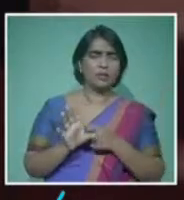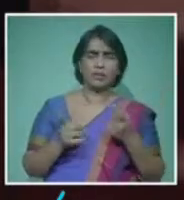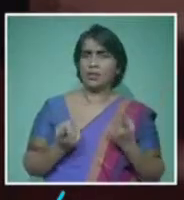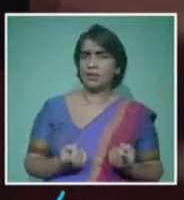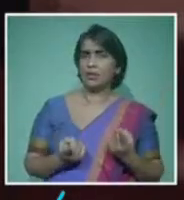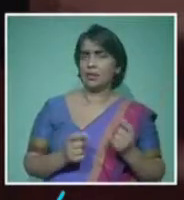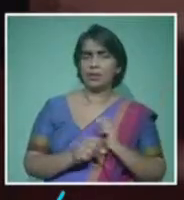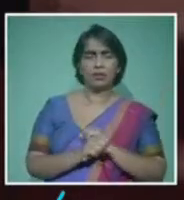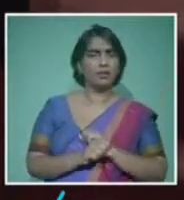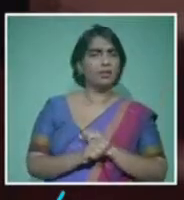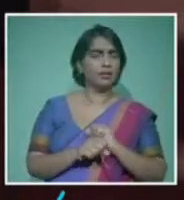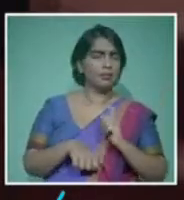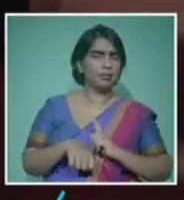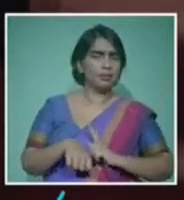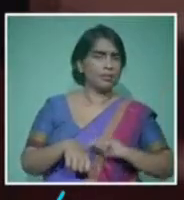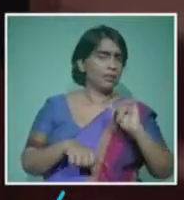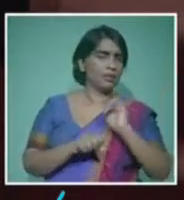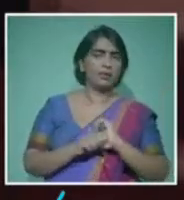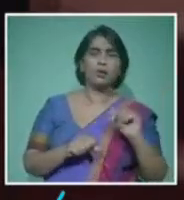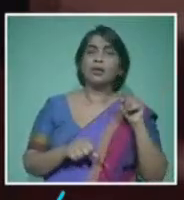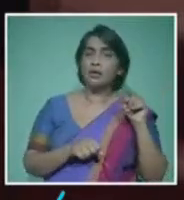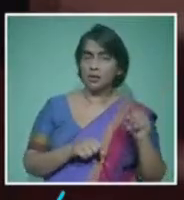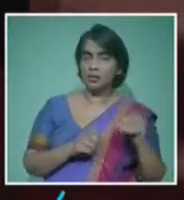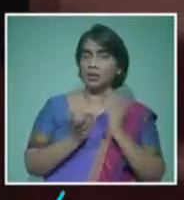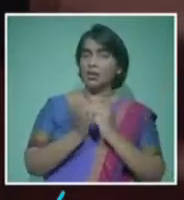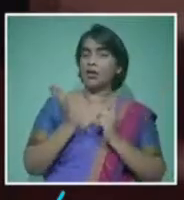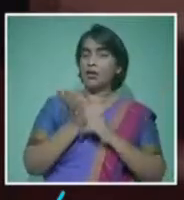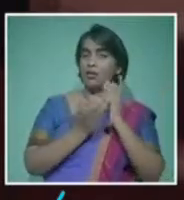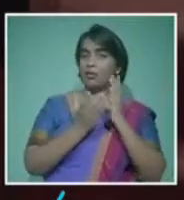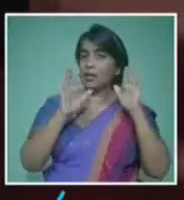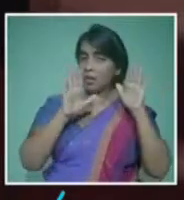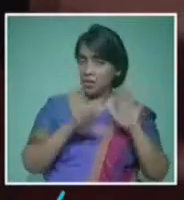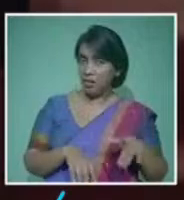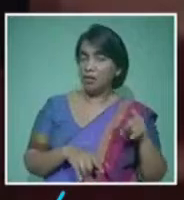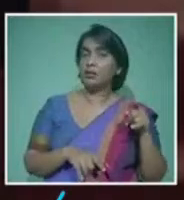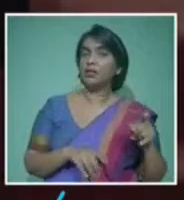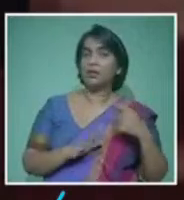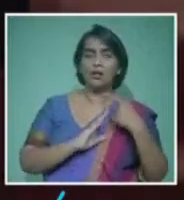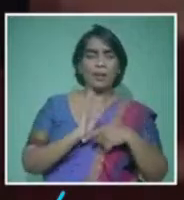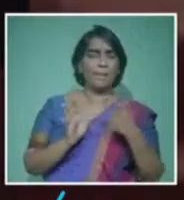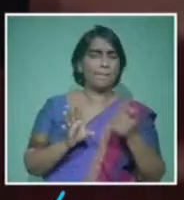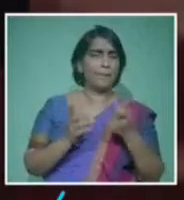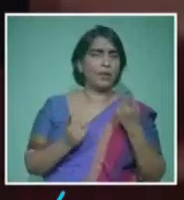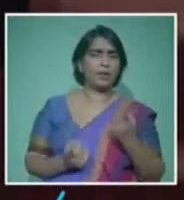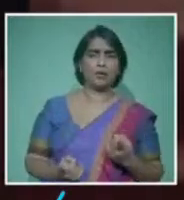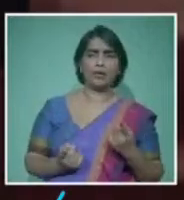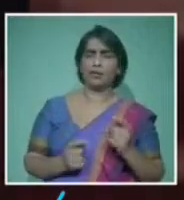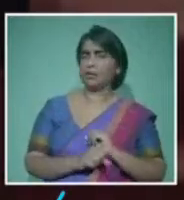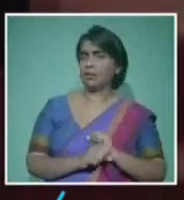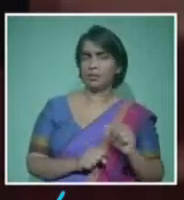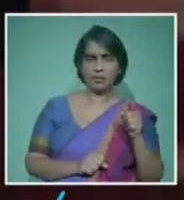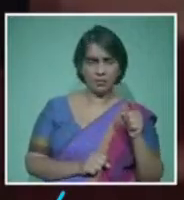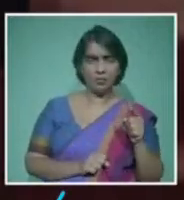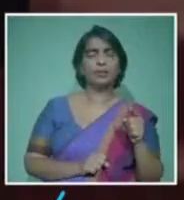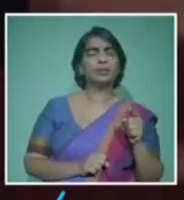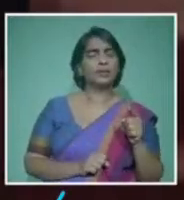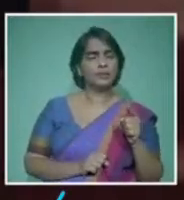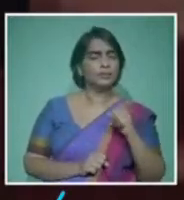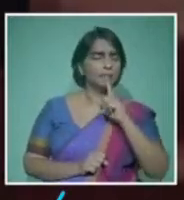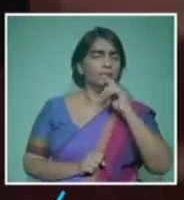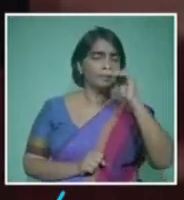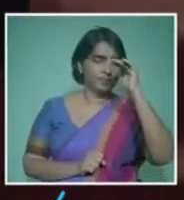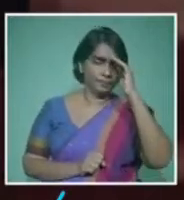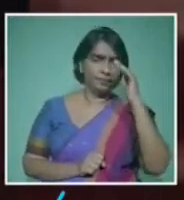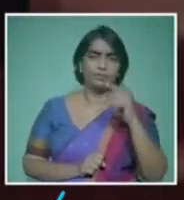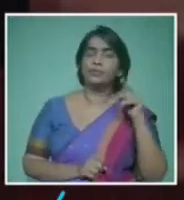හිගයක් ඇතිවීමේ අවදානමක් නොමැත. මේ කන්ටේනර් සය රඳවා ගත්තා කියලා මේ රටේ කිරිපිටි හිගයක් ඇතිවීමට කිසිම ඉඩක් නැහැ